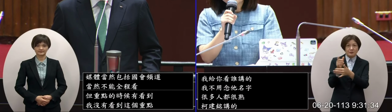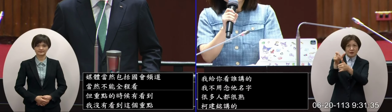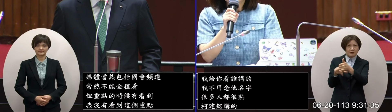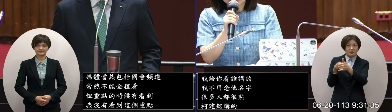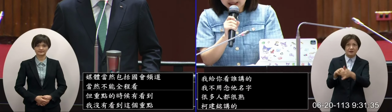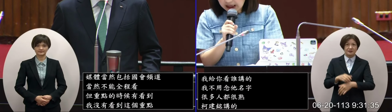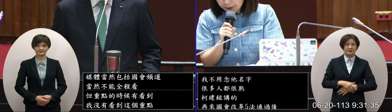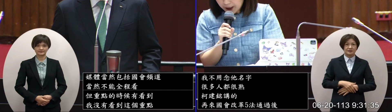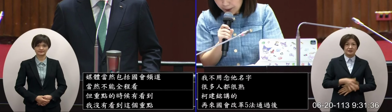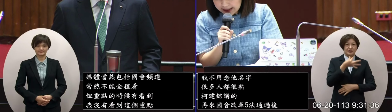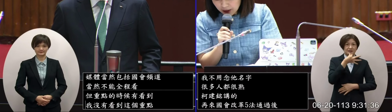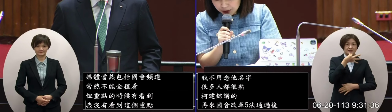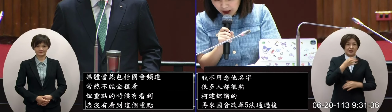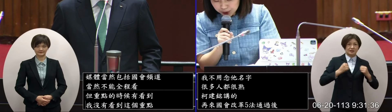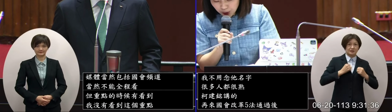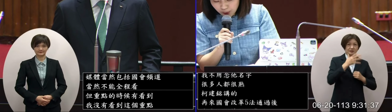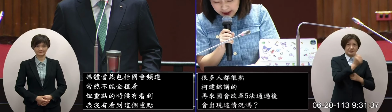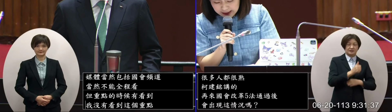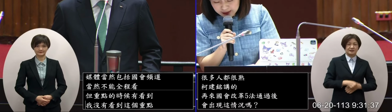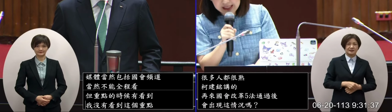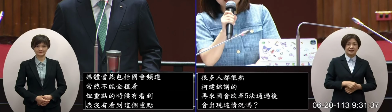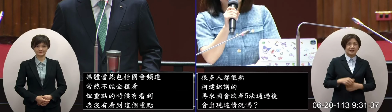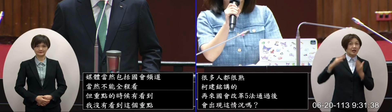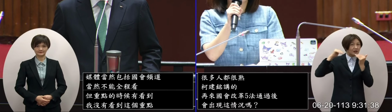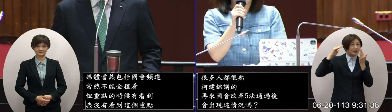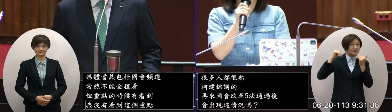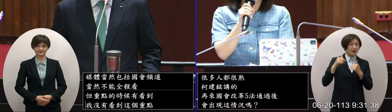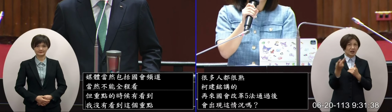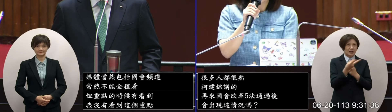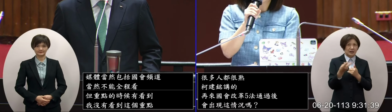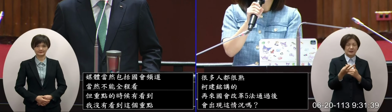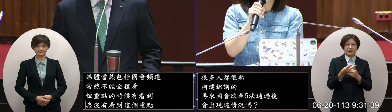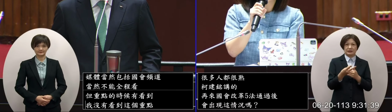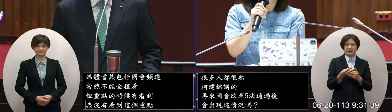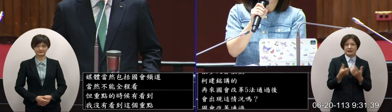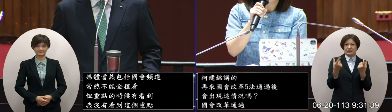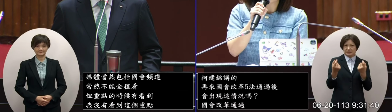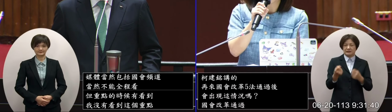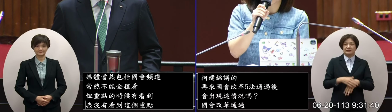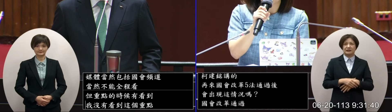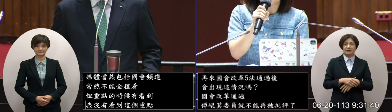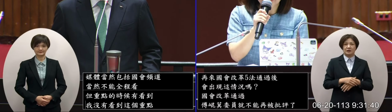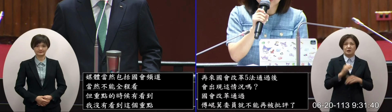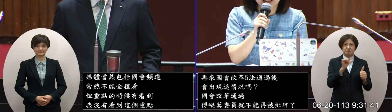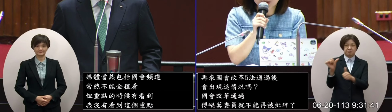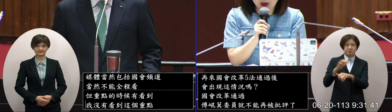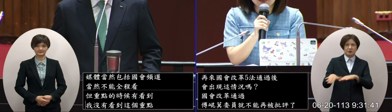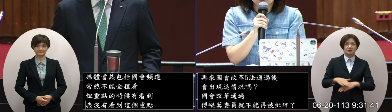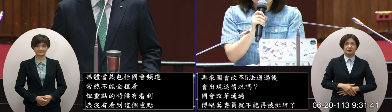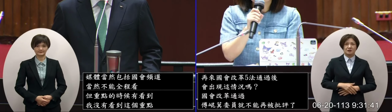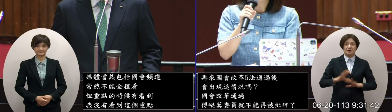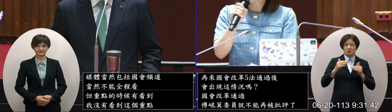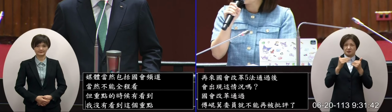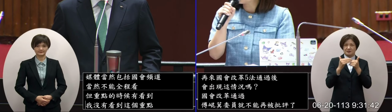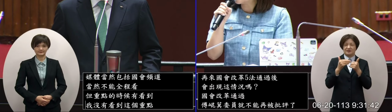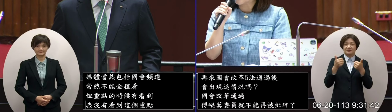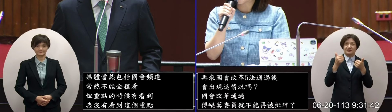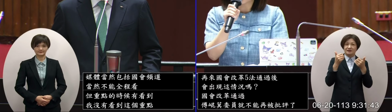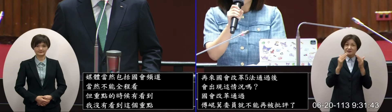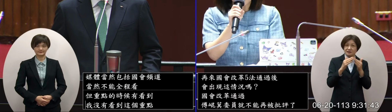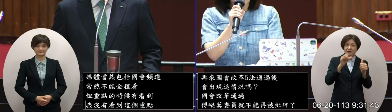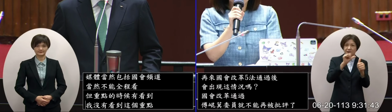就会跟习近平被叫小熊维尼的下场一样，也就是说呢，会被国家清算。请问